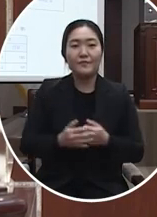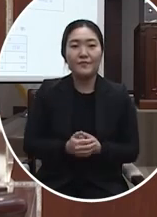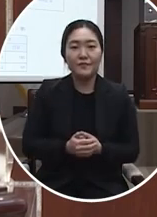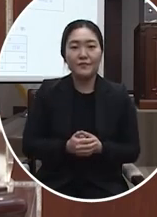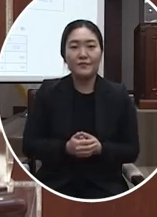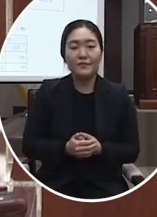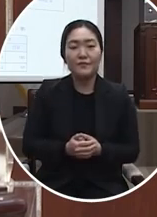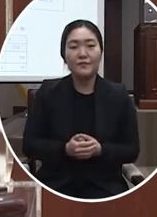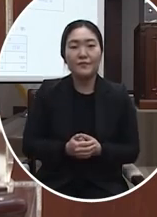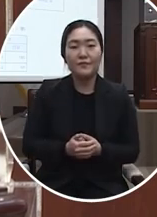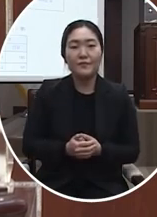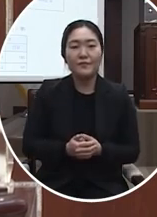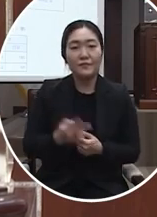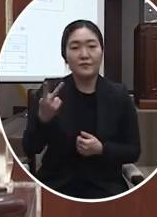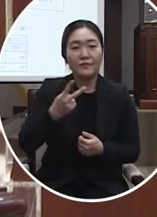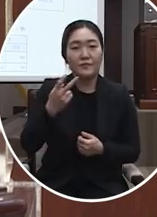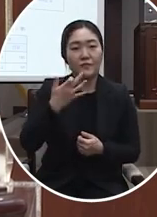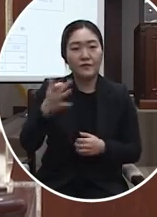드립니다.